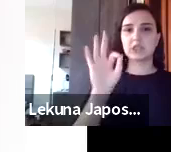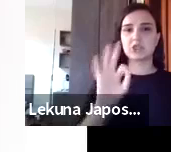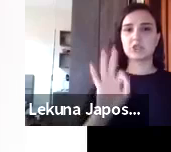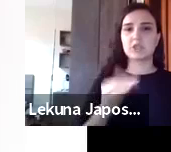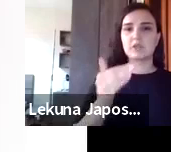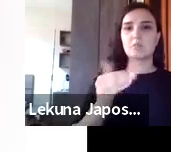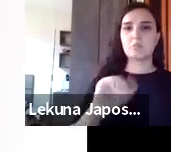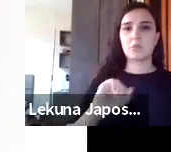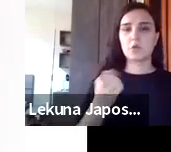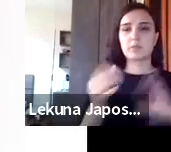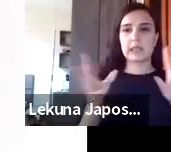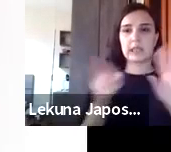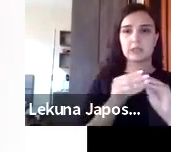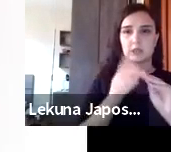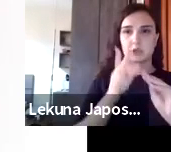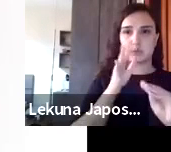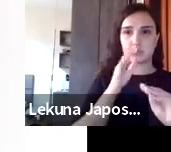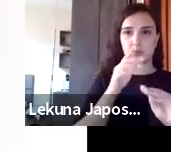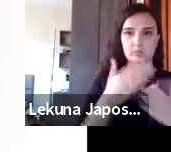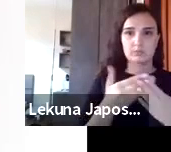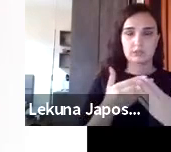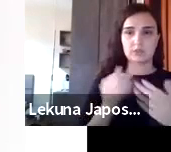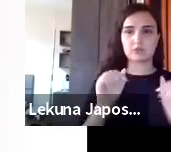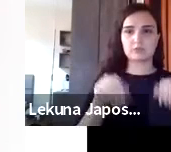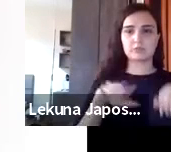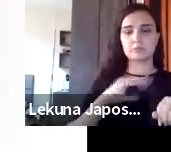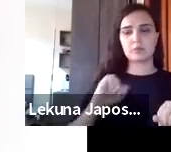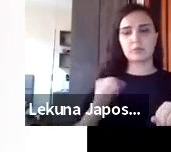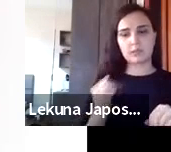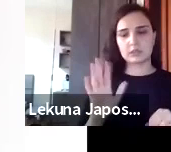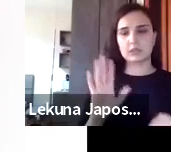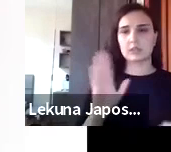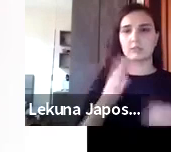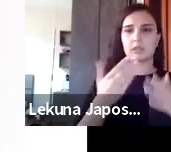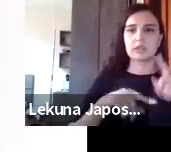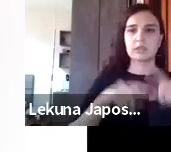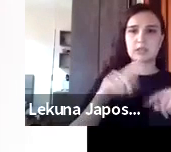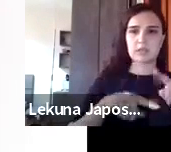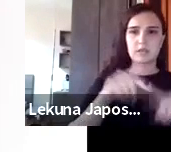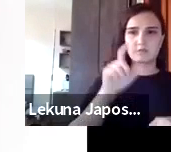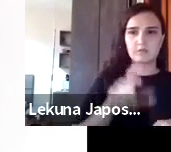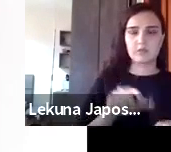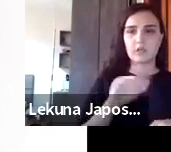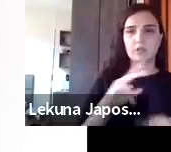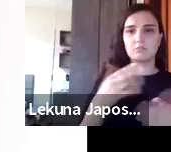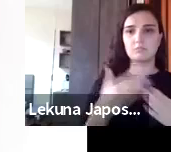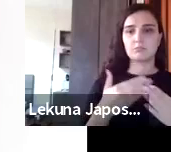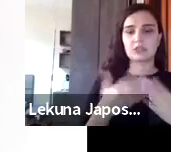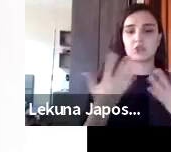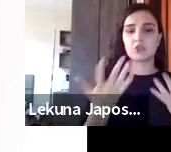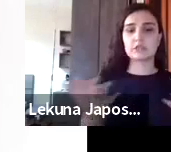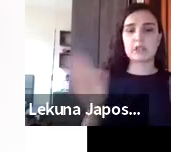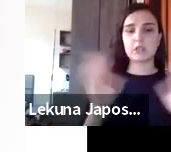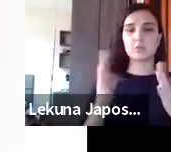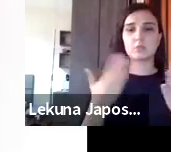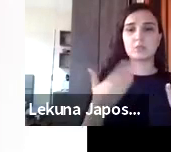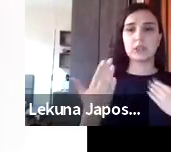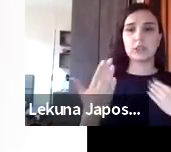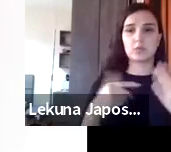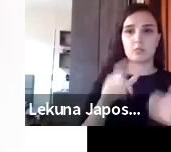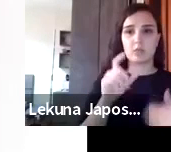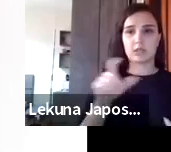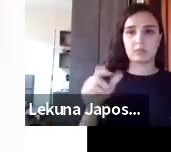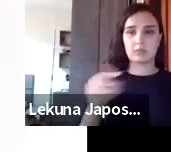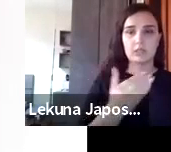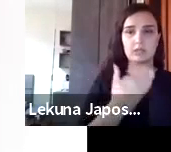ერთად? მაგალითად, ან შეიძლება არ იყოს მეგობარი, იყოს დედმამიშვილი, იყოს ნათესავი, ანუ სოციალური ურთიერთობები